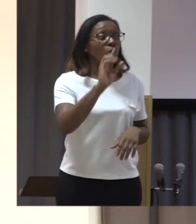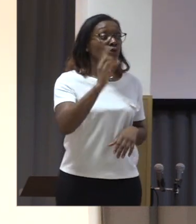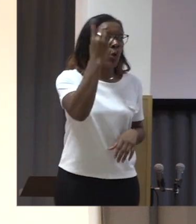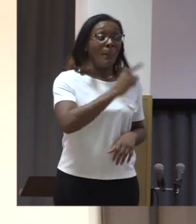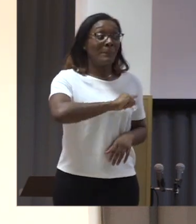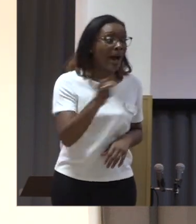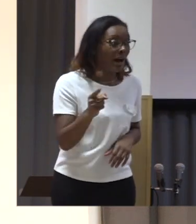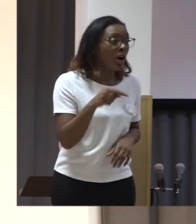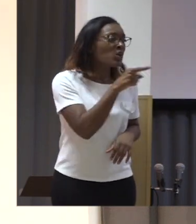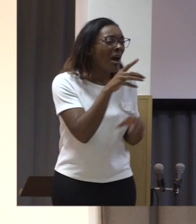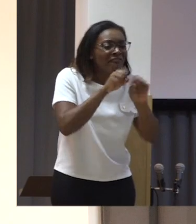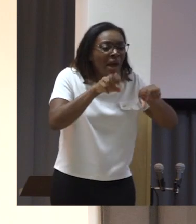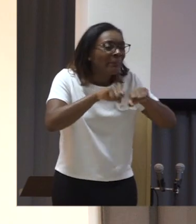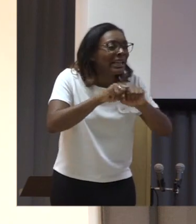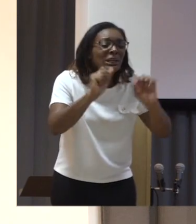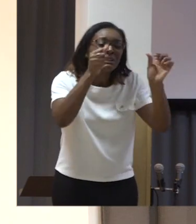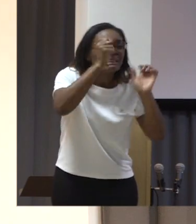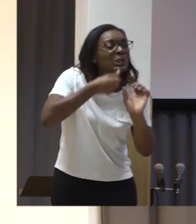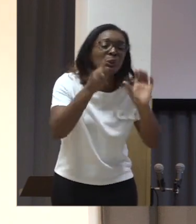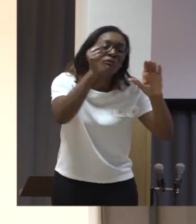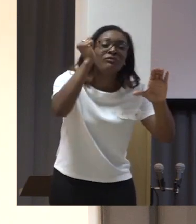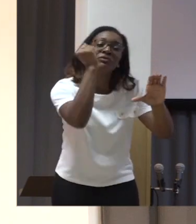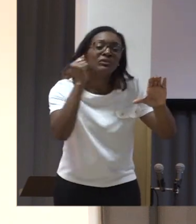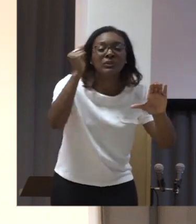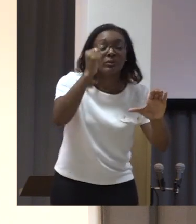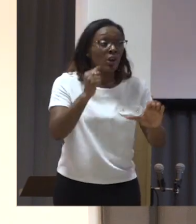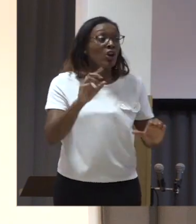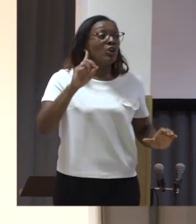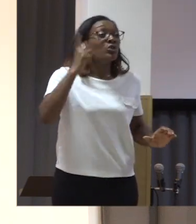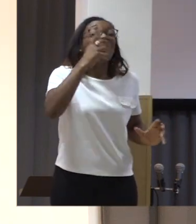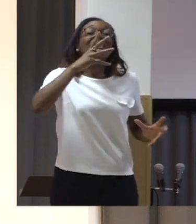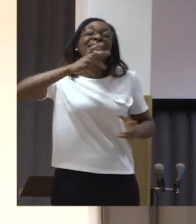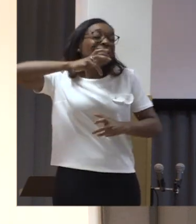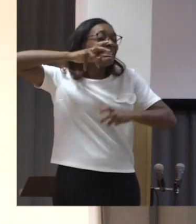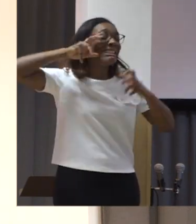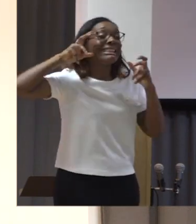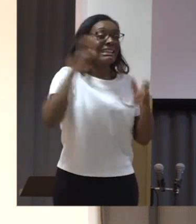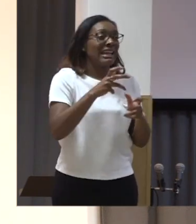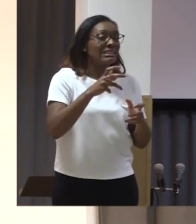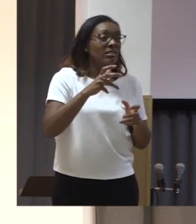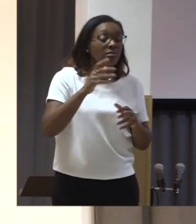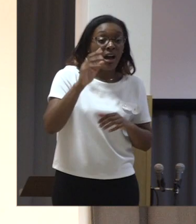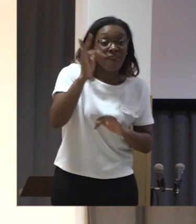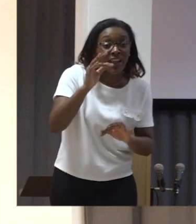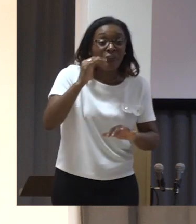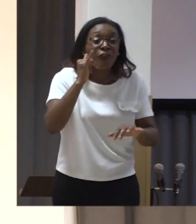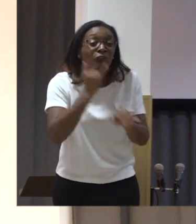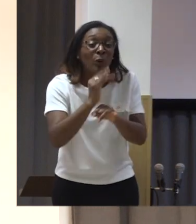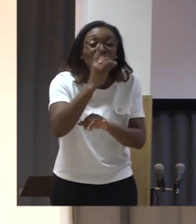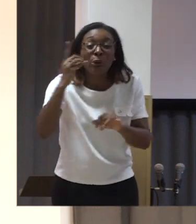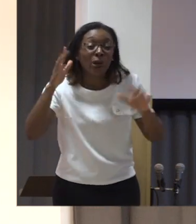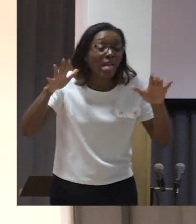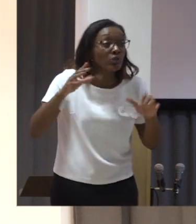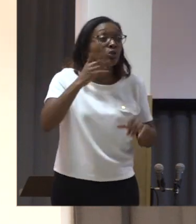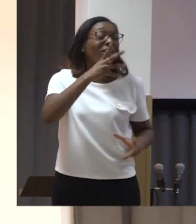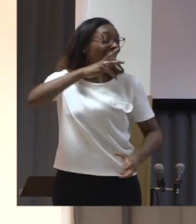Tu ne te feras point d'image taillée. Dieu a horreur de l'idolâtrie. Et ce peuple tombe dans l'idolâtrie. Ce qui va